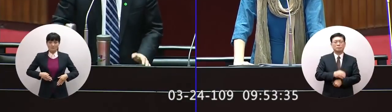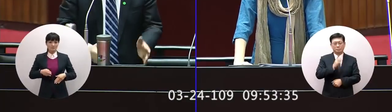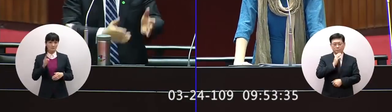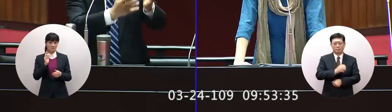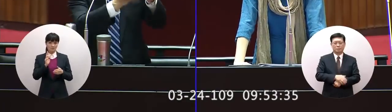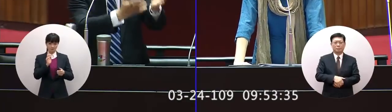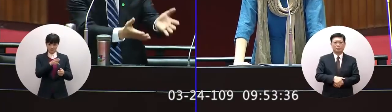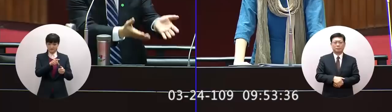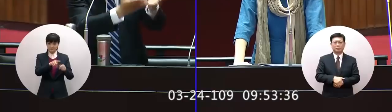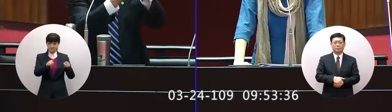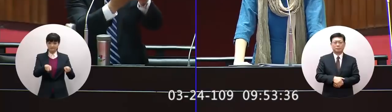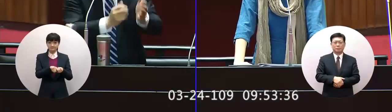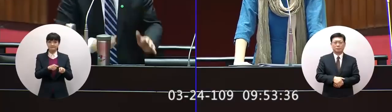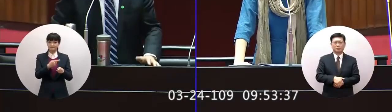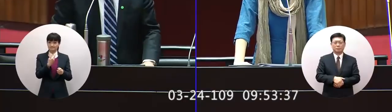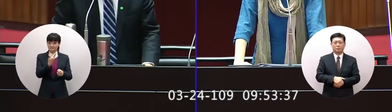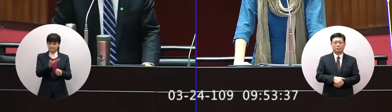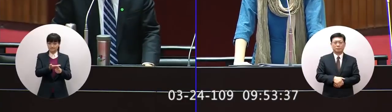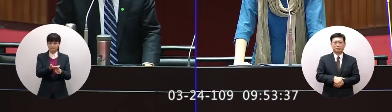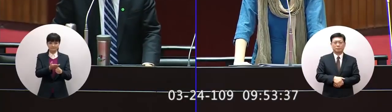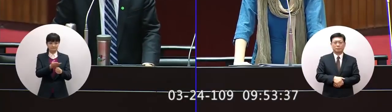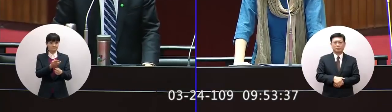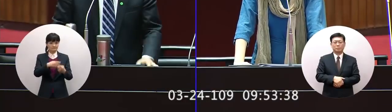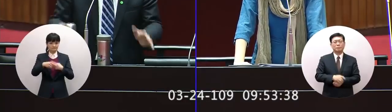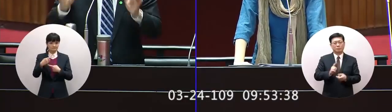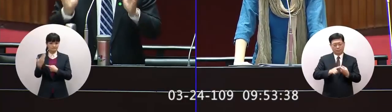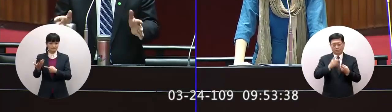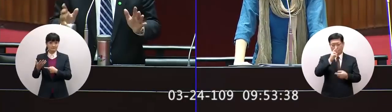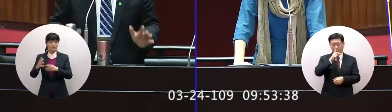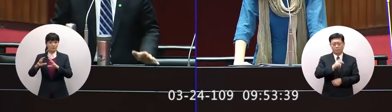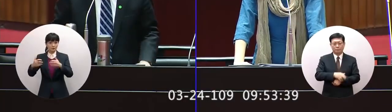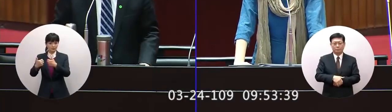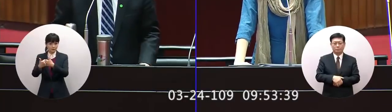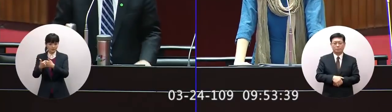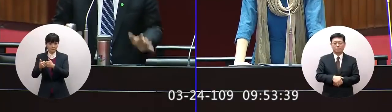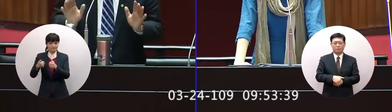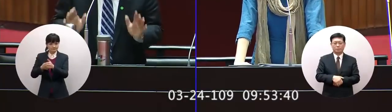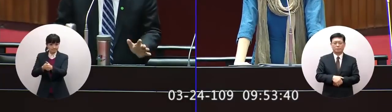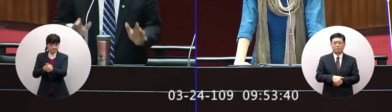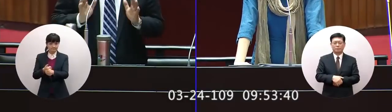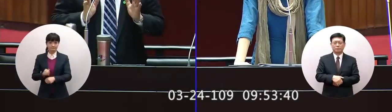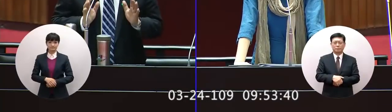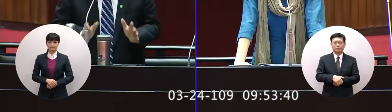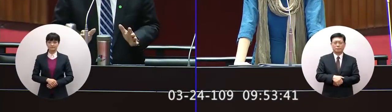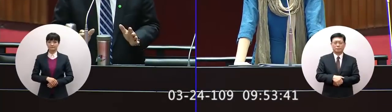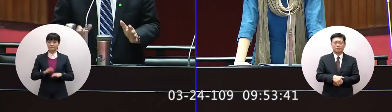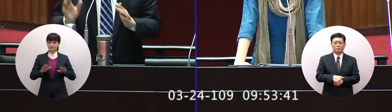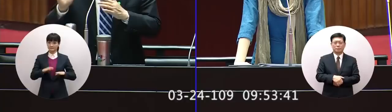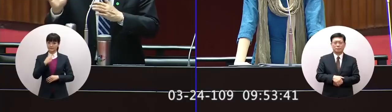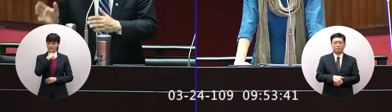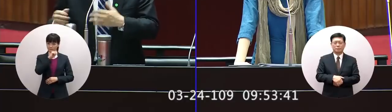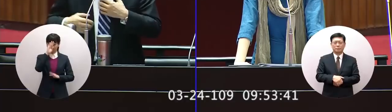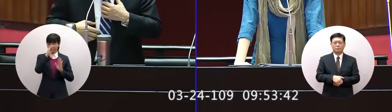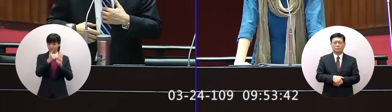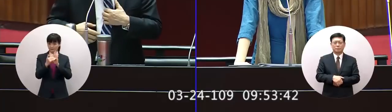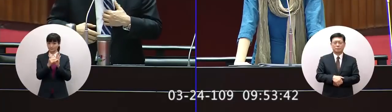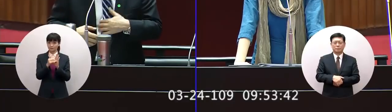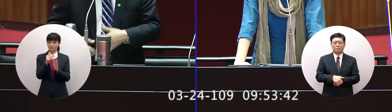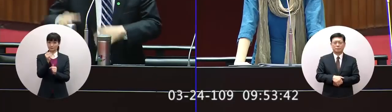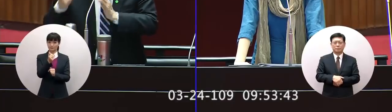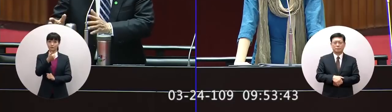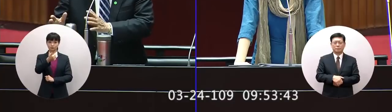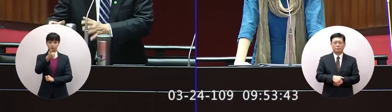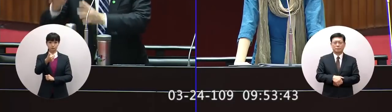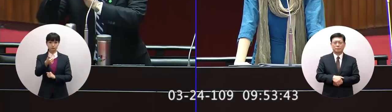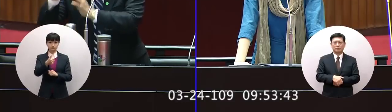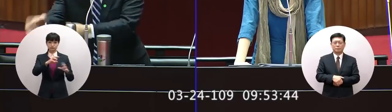是， 然后才来请国会追认。 没错。 那这一次台湾之所以好被世界肯定，就